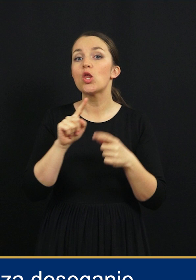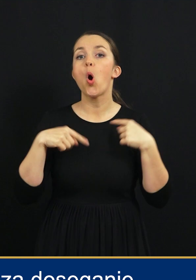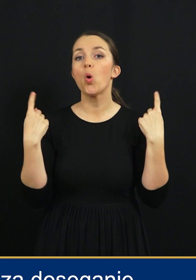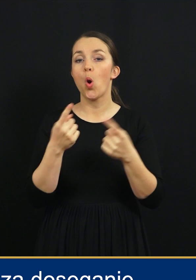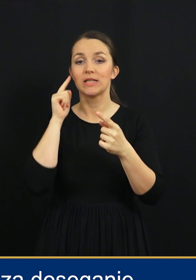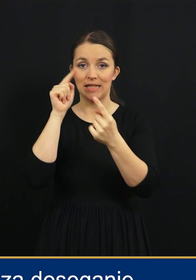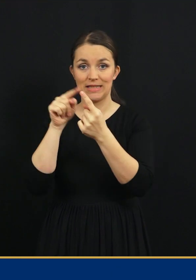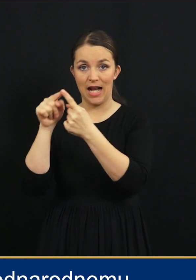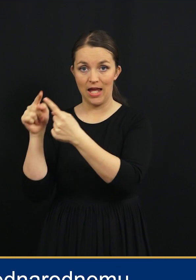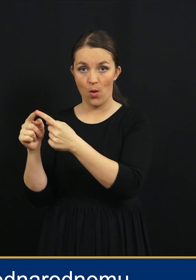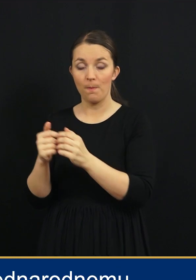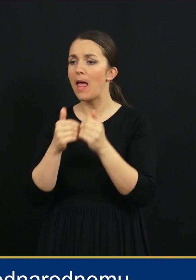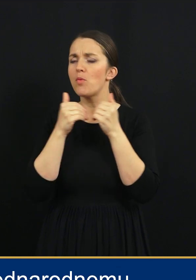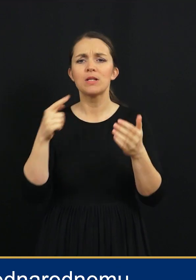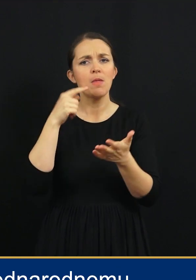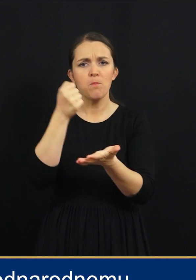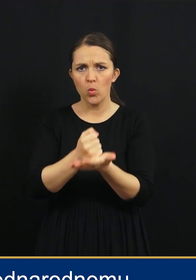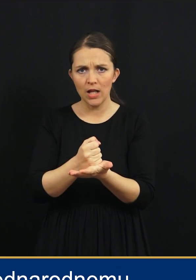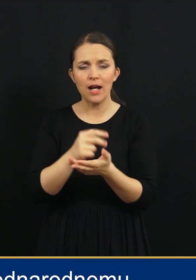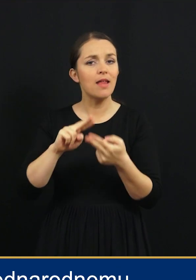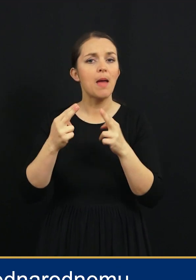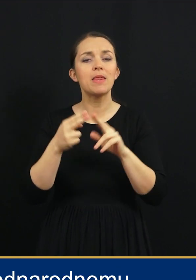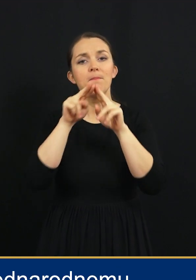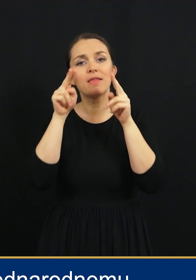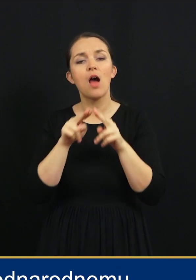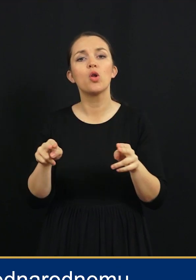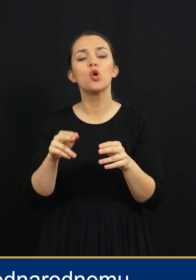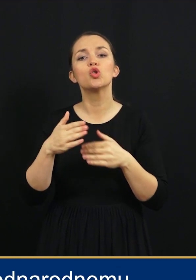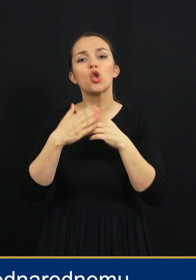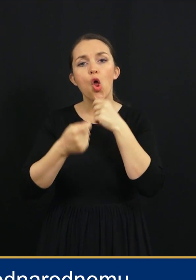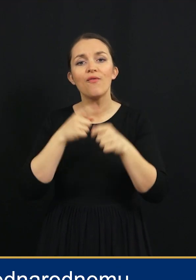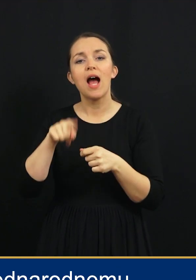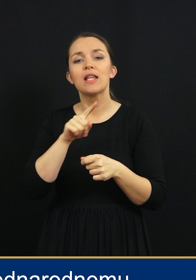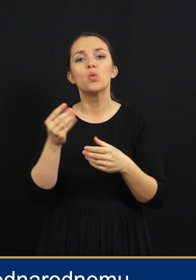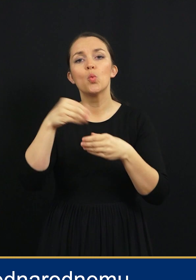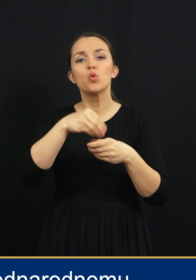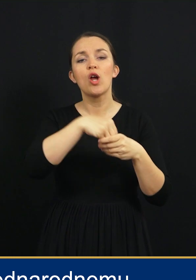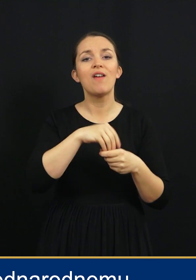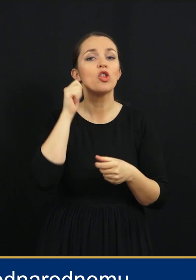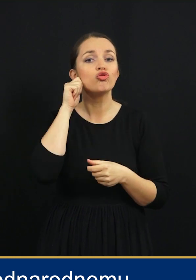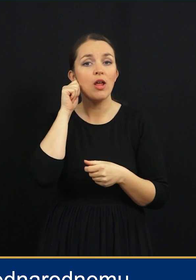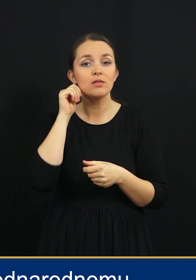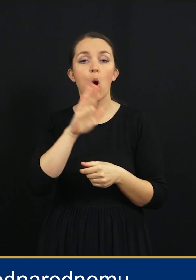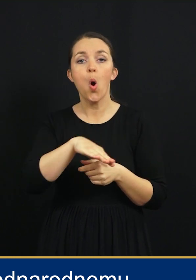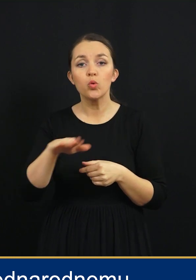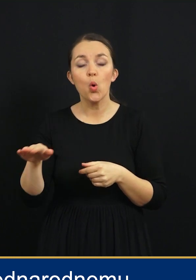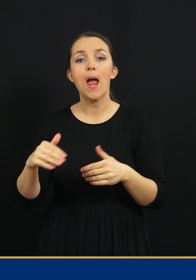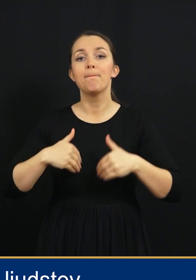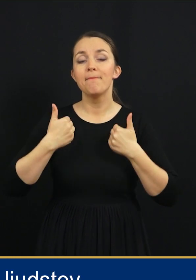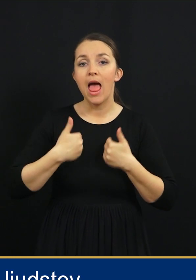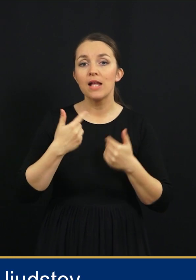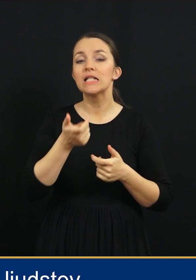okoljskih ciljev. Poseben poudarek je namenjen mednarodnemu sodelovanju in vključevanju žensk, otrok,